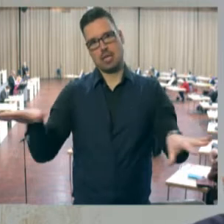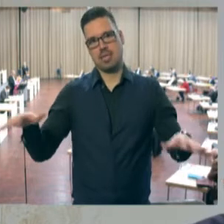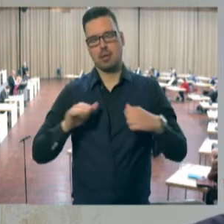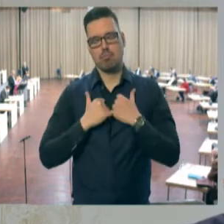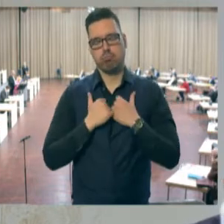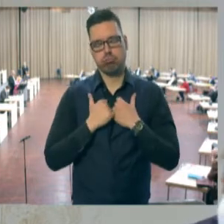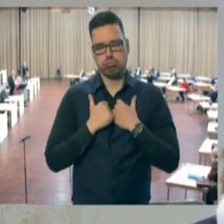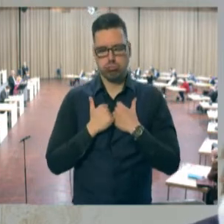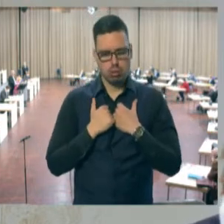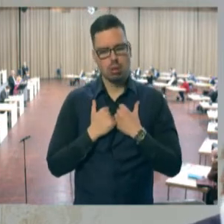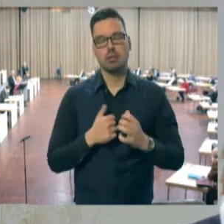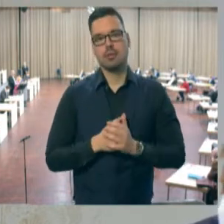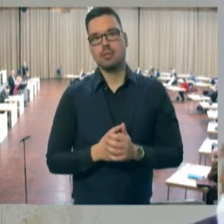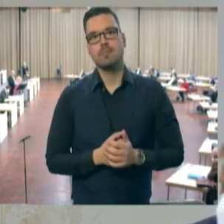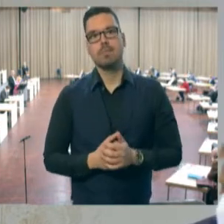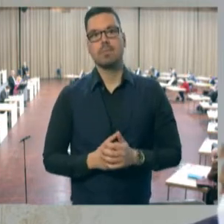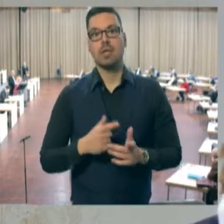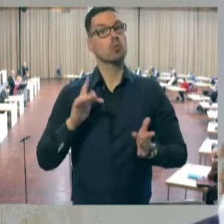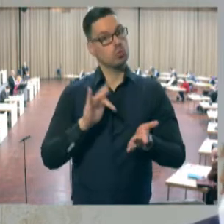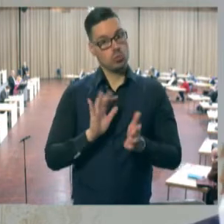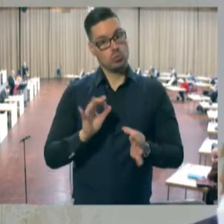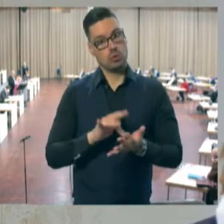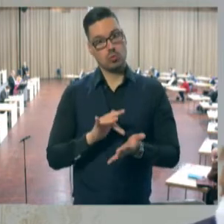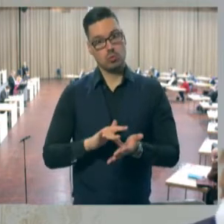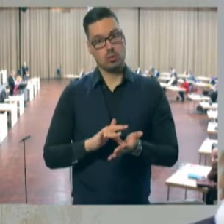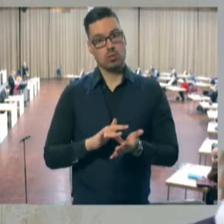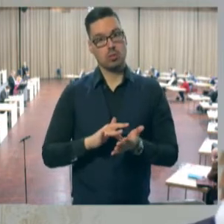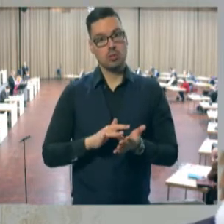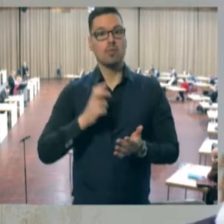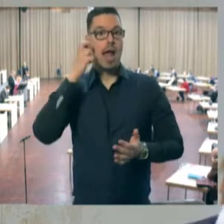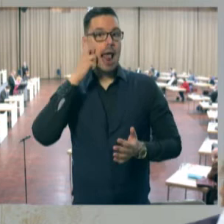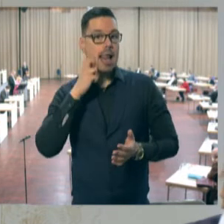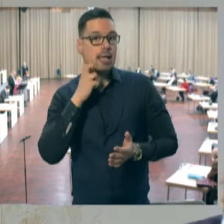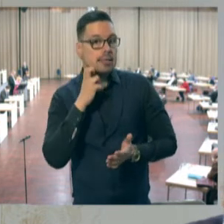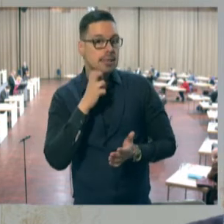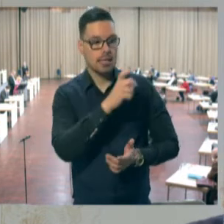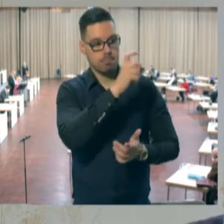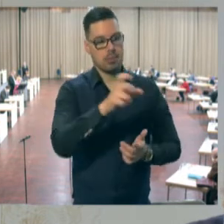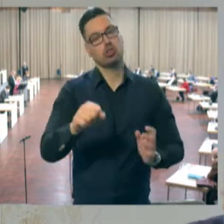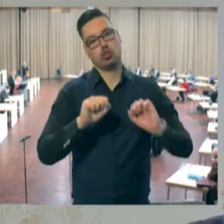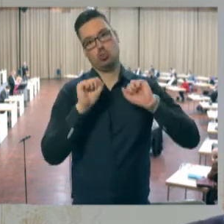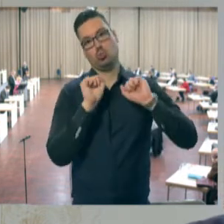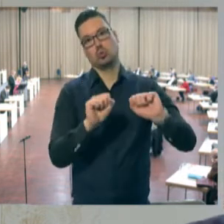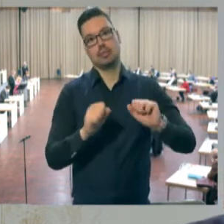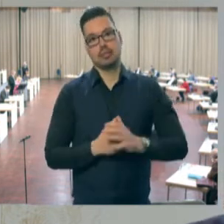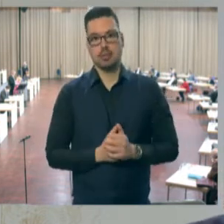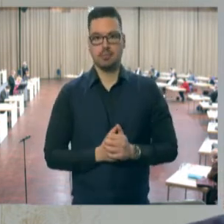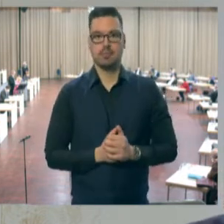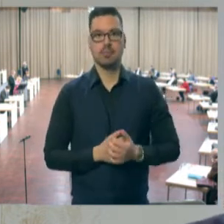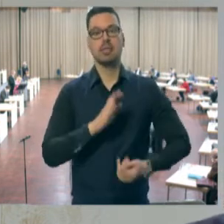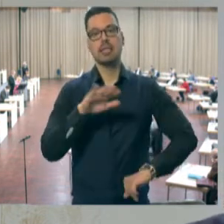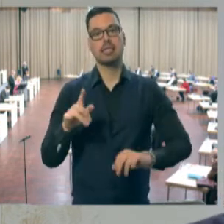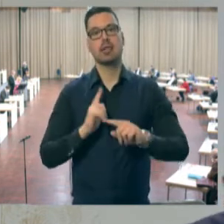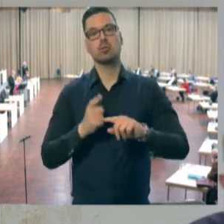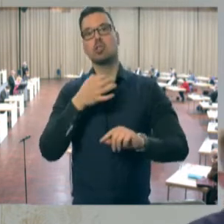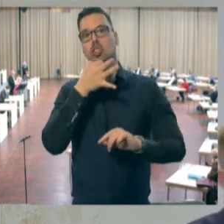Hauptlast getragen haben. Das auch aus gutem Grund, nämlich um die Älteren zu schützen. Meine sehr verehrten Damen und Herren, Kinder und Jugendliche